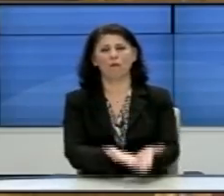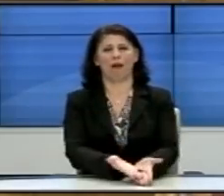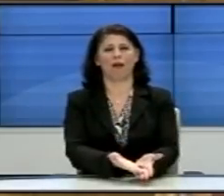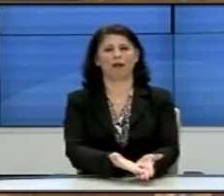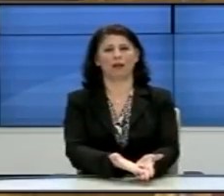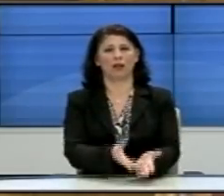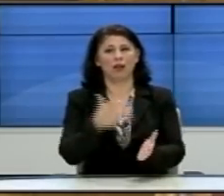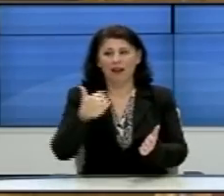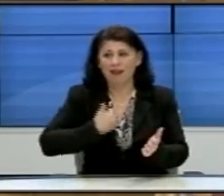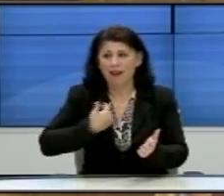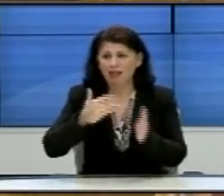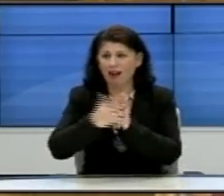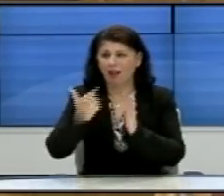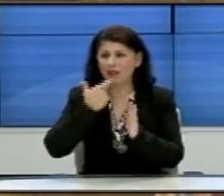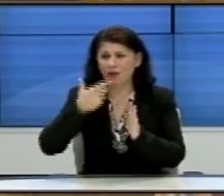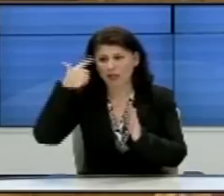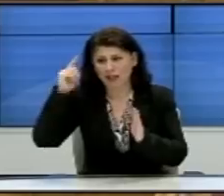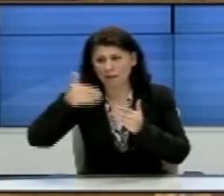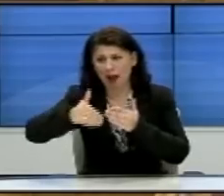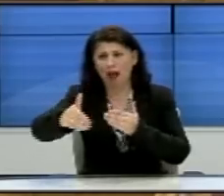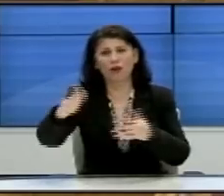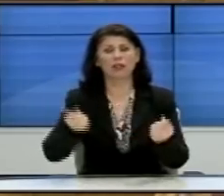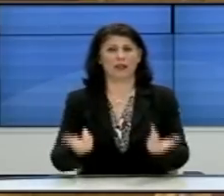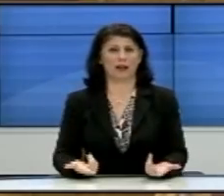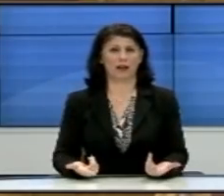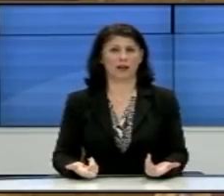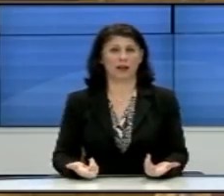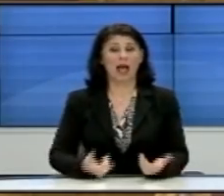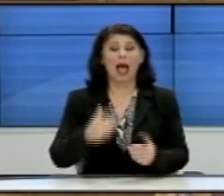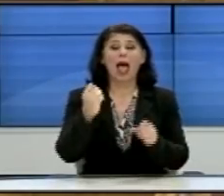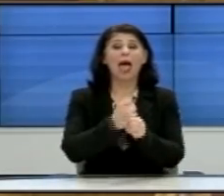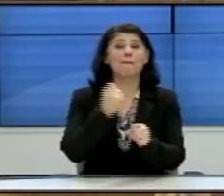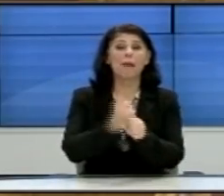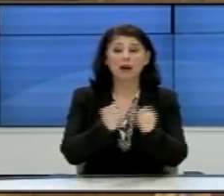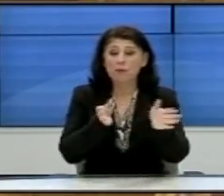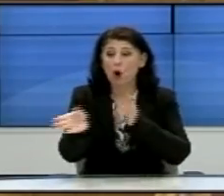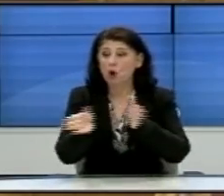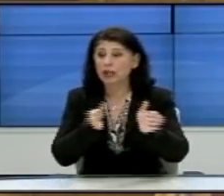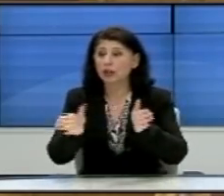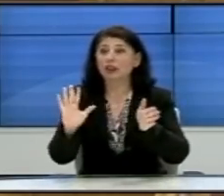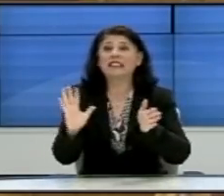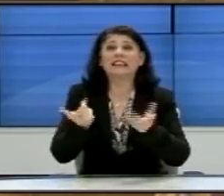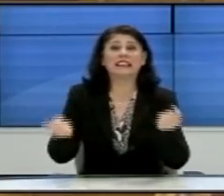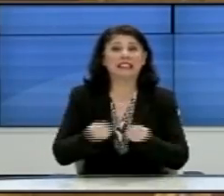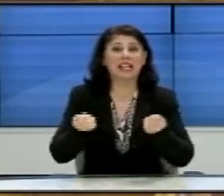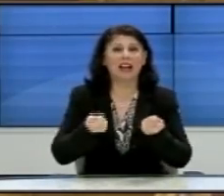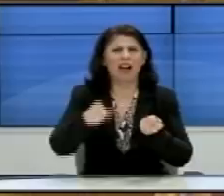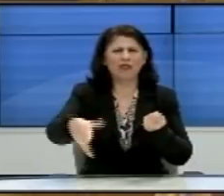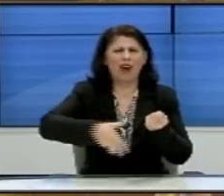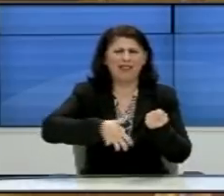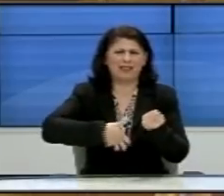ο ουσιαστικός σχολικός επαγγελματικός προσανατολισμός στα σχολεία σήμερα είναι το πιο σύντομο